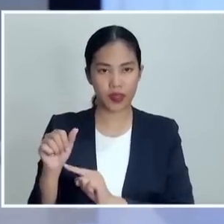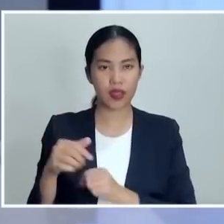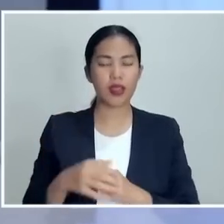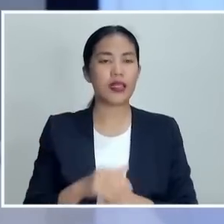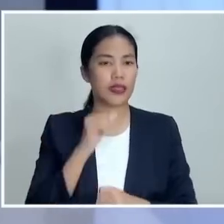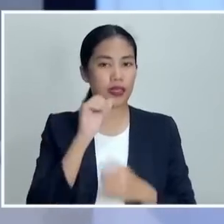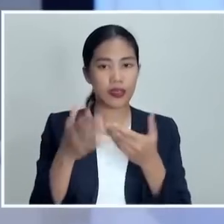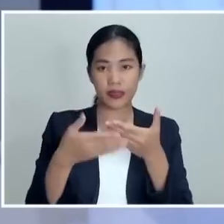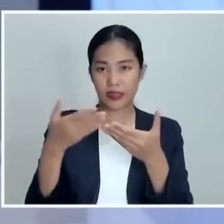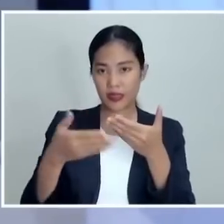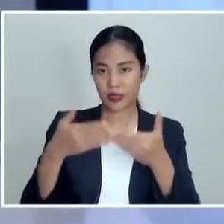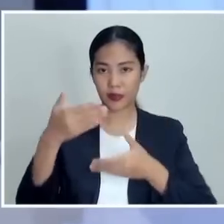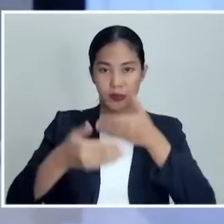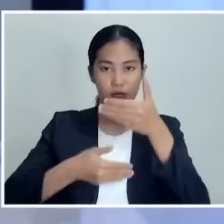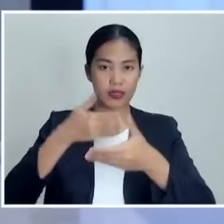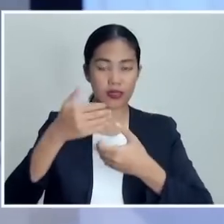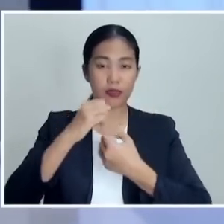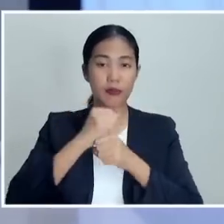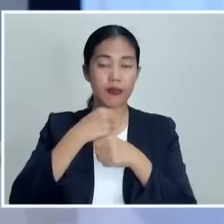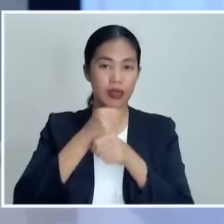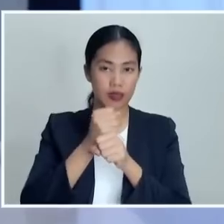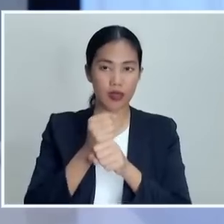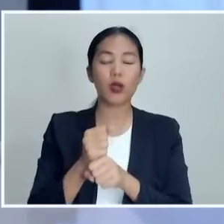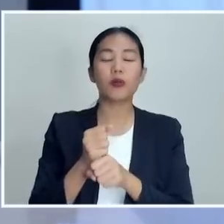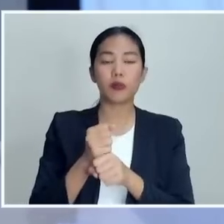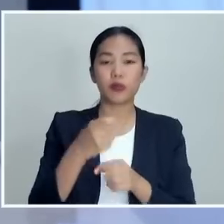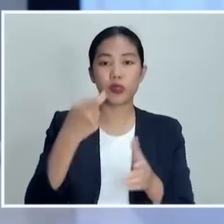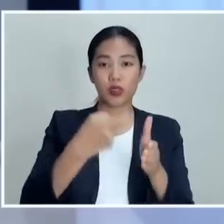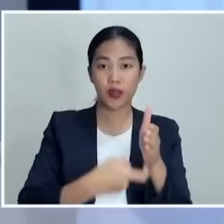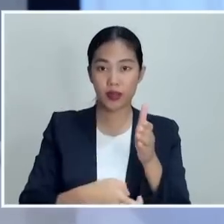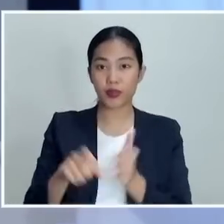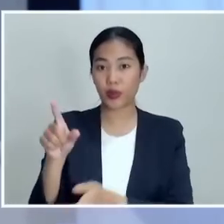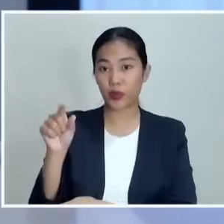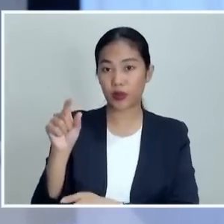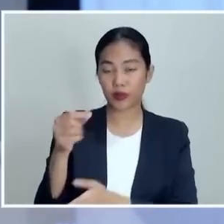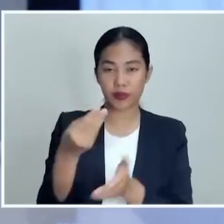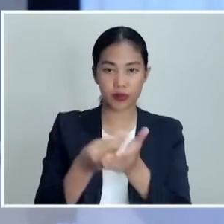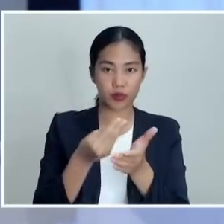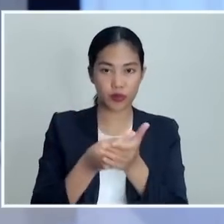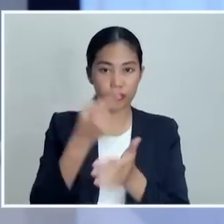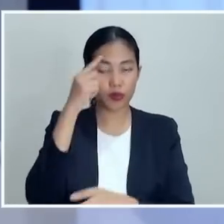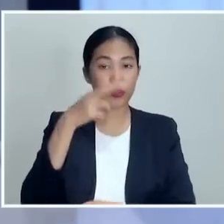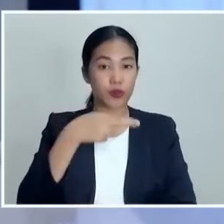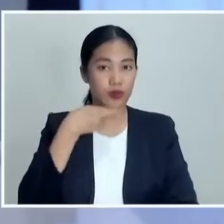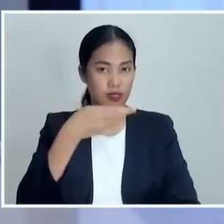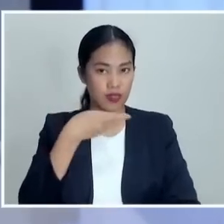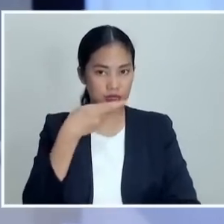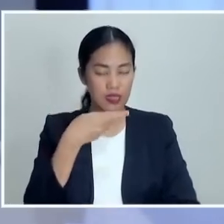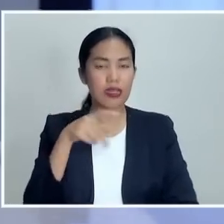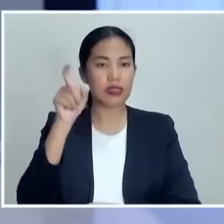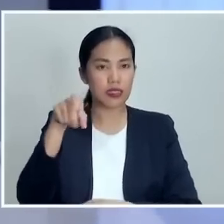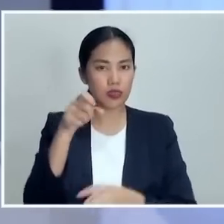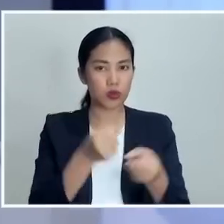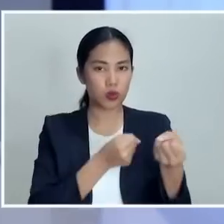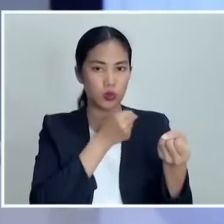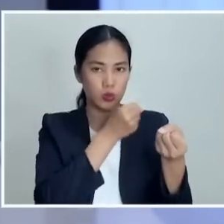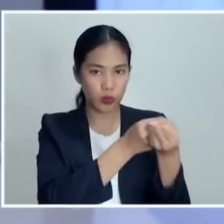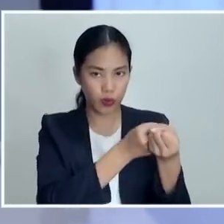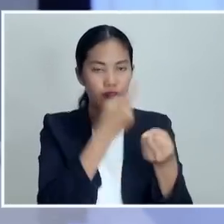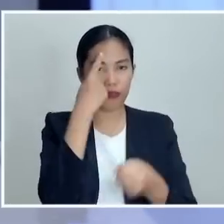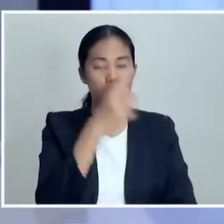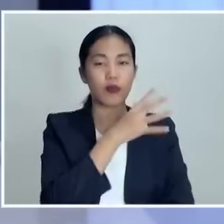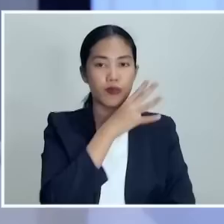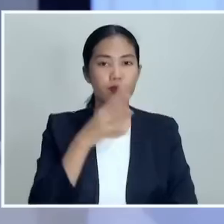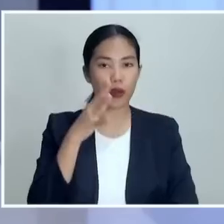ng bigas. Ang tingin ng isang grupo, subsidy at infrastruktura ang kailangang ibigay sa mga magsasaka